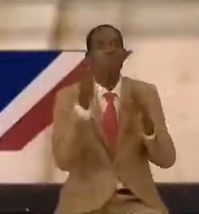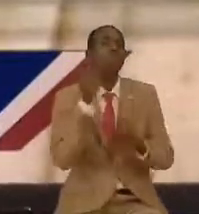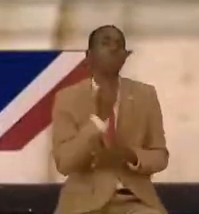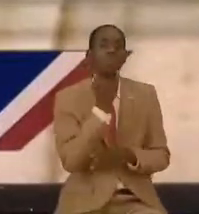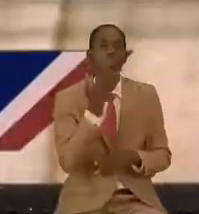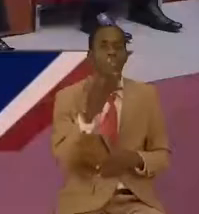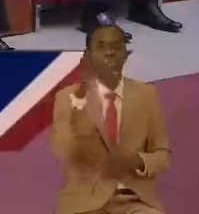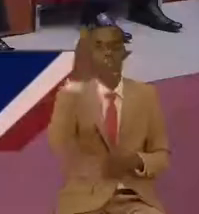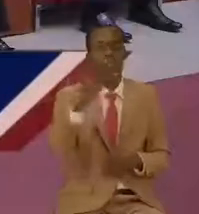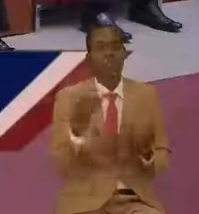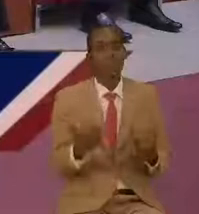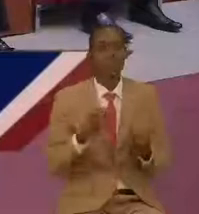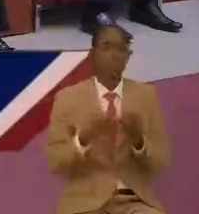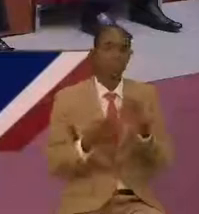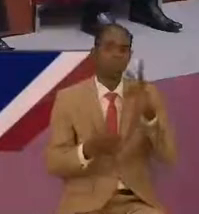Numéro 1 ici,